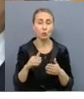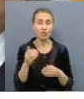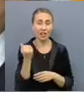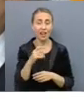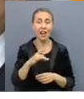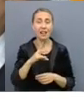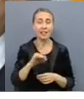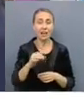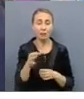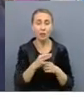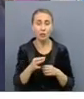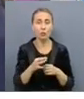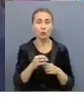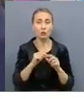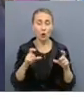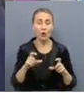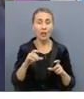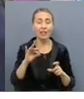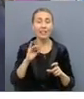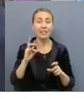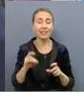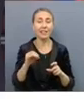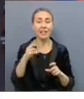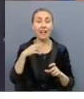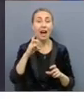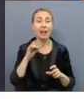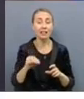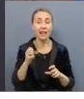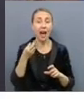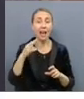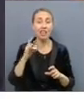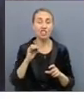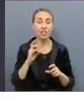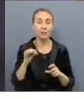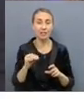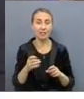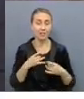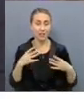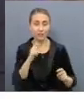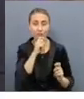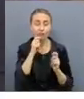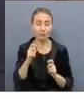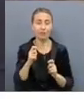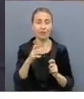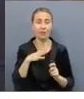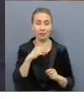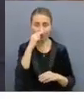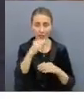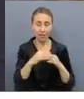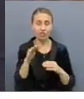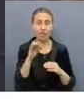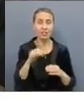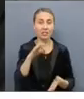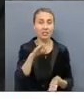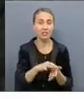областной школы-интерната для одаренных детей Дарын Аян Жанабеков. В торжественной обстановке состоялось награждение. Перед жасулановцами